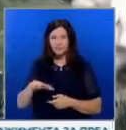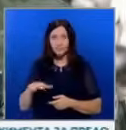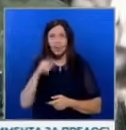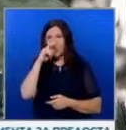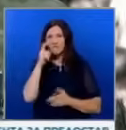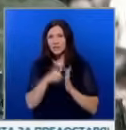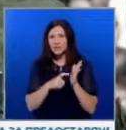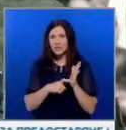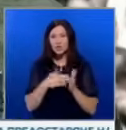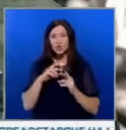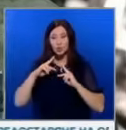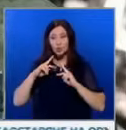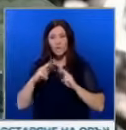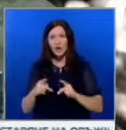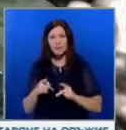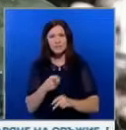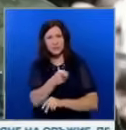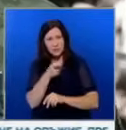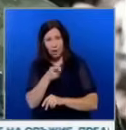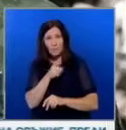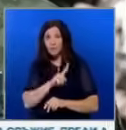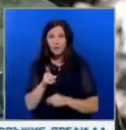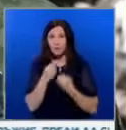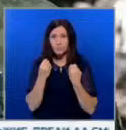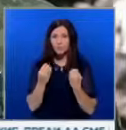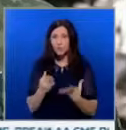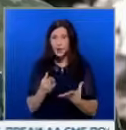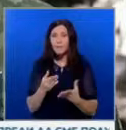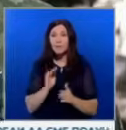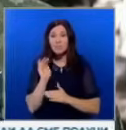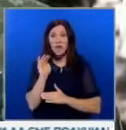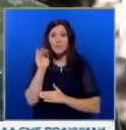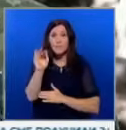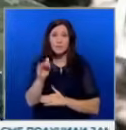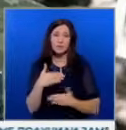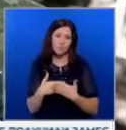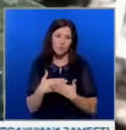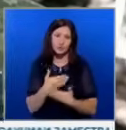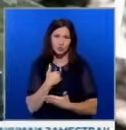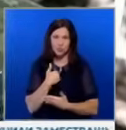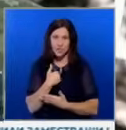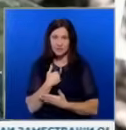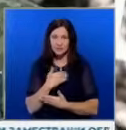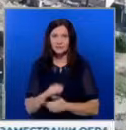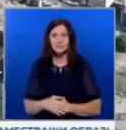Главната ни задача е да им отговаряме със стрелба и да не им позволяваме да напреднат по-близо до нас.